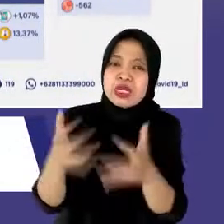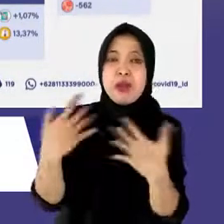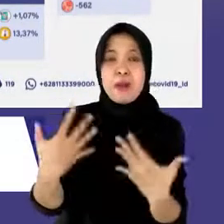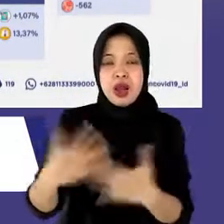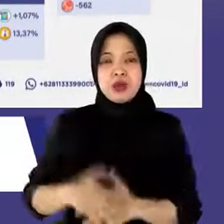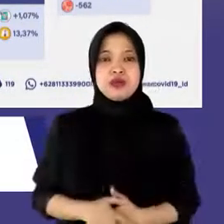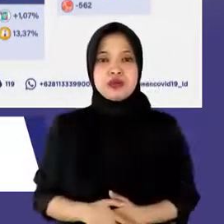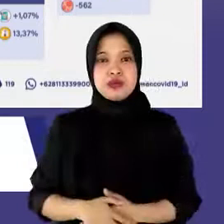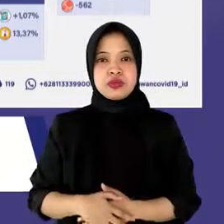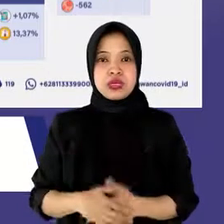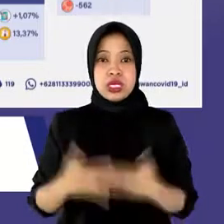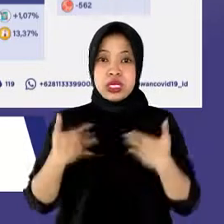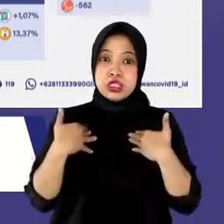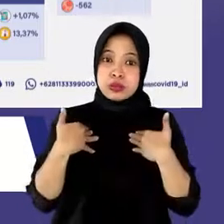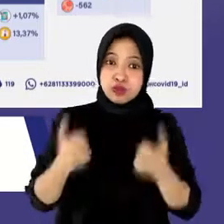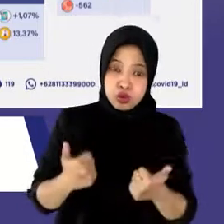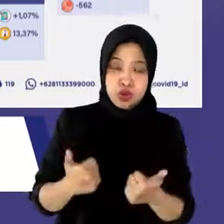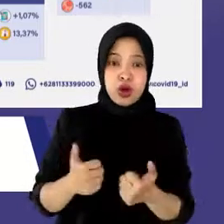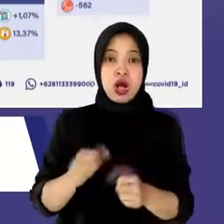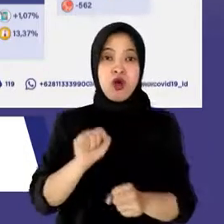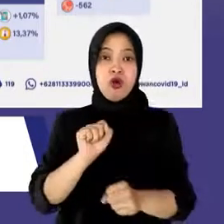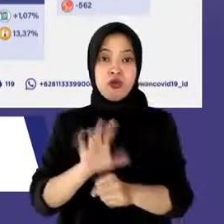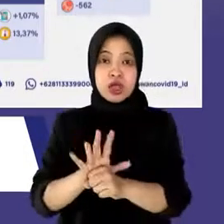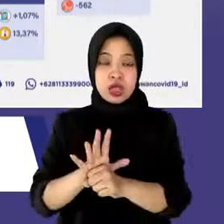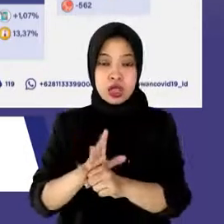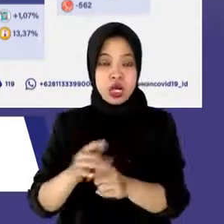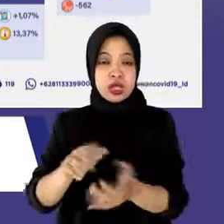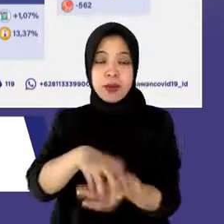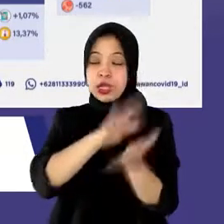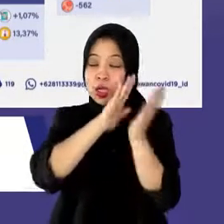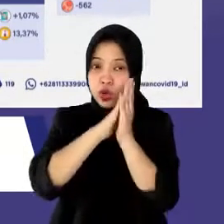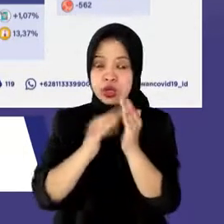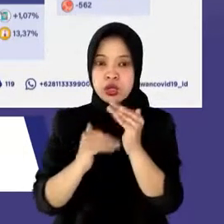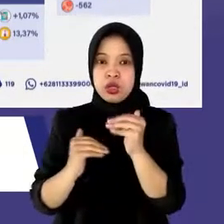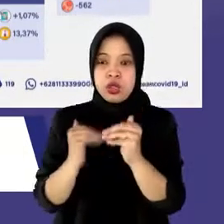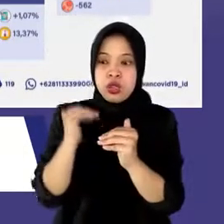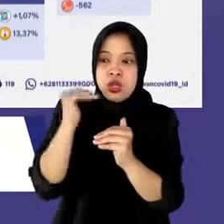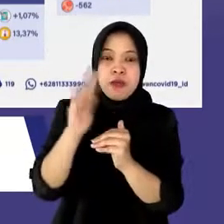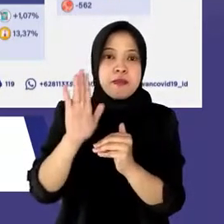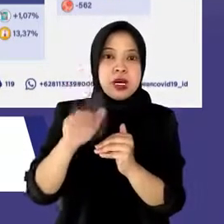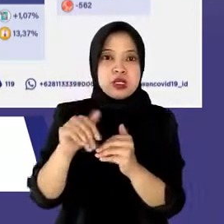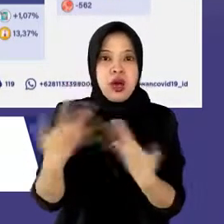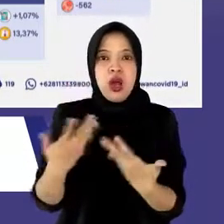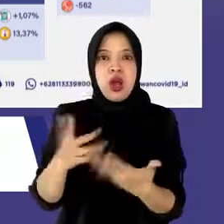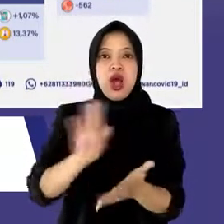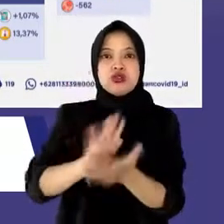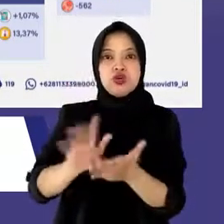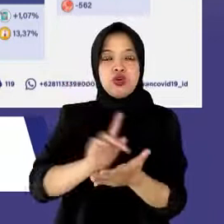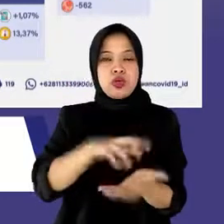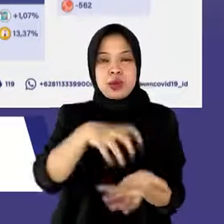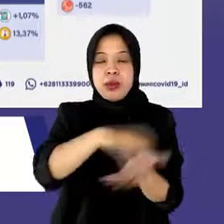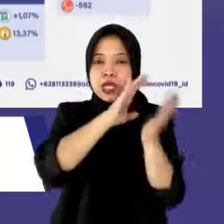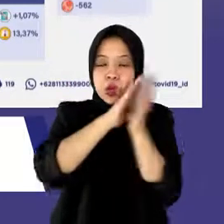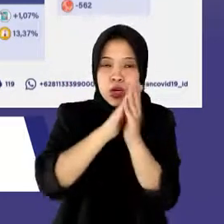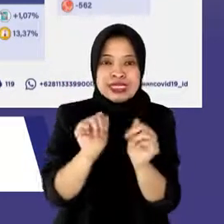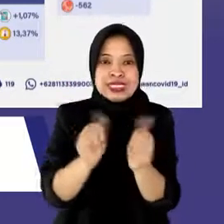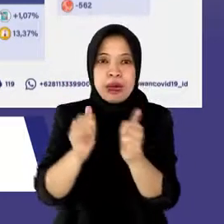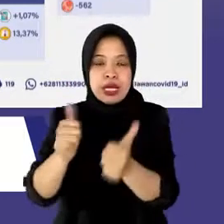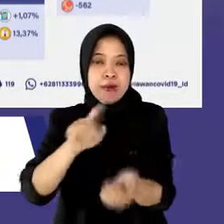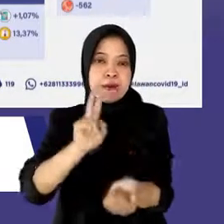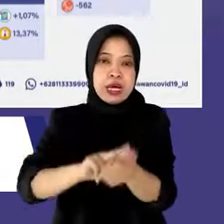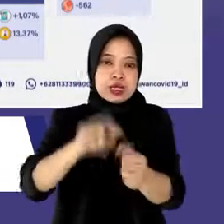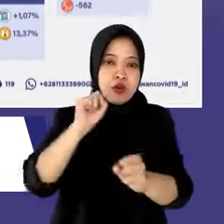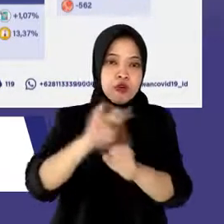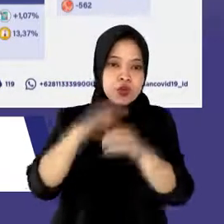jika kasus positif kasus aktif dan bor masih menunjukkan peningkatan maka segera konversi tempat tidur untuk